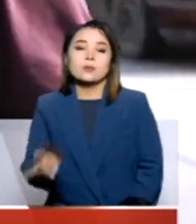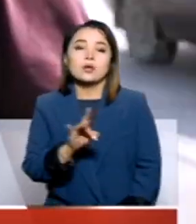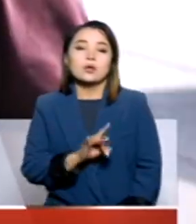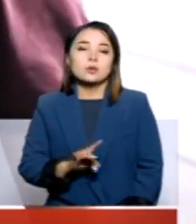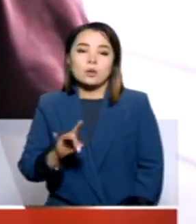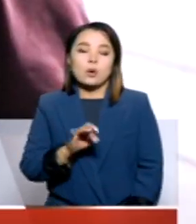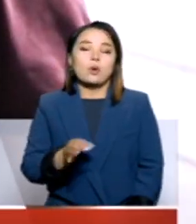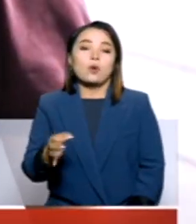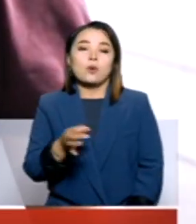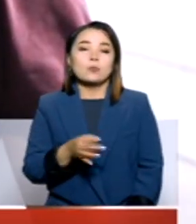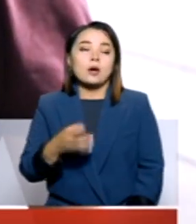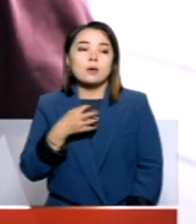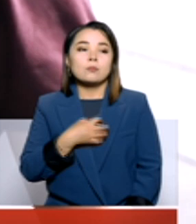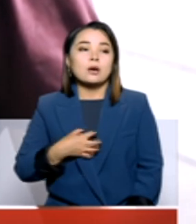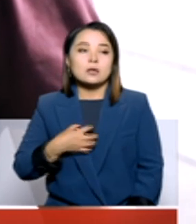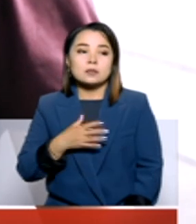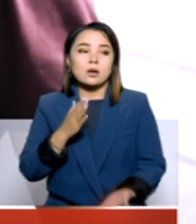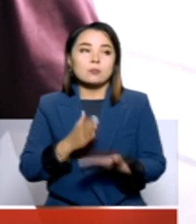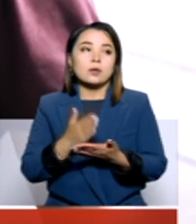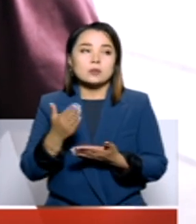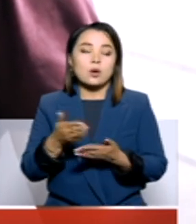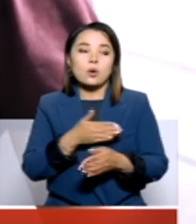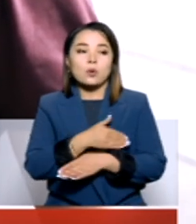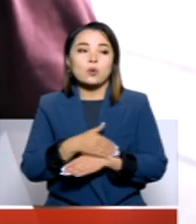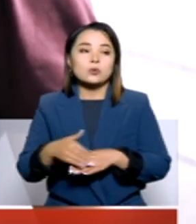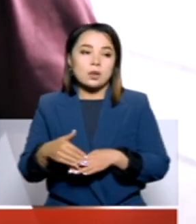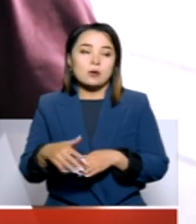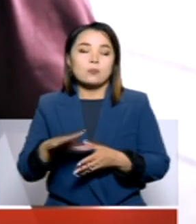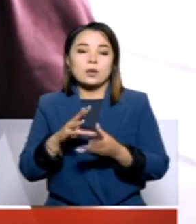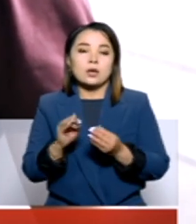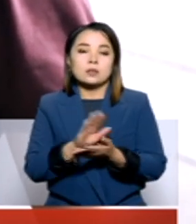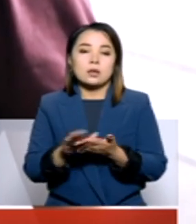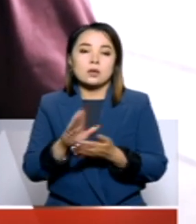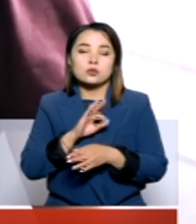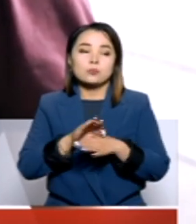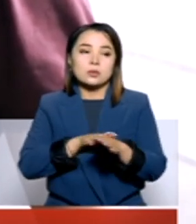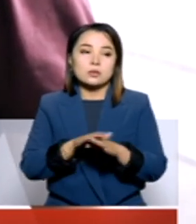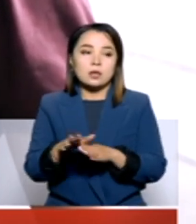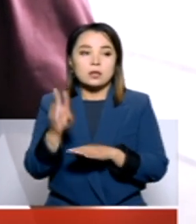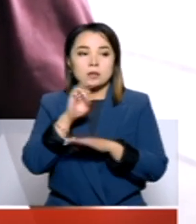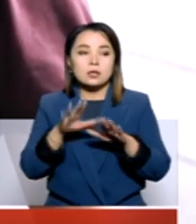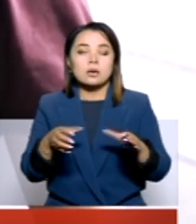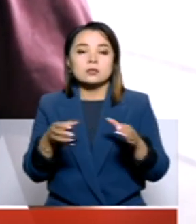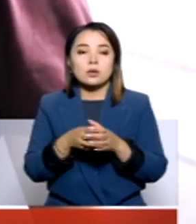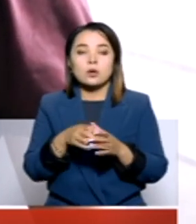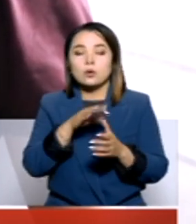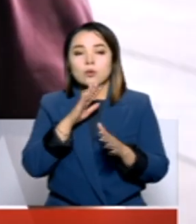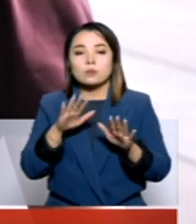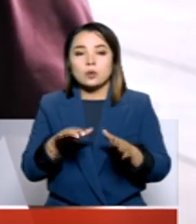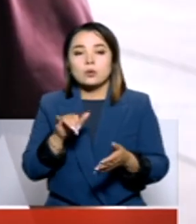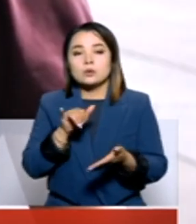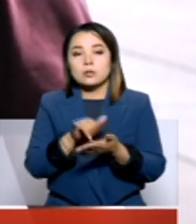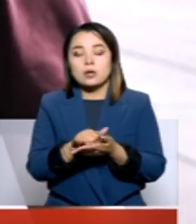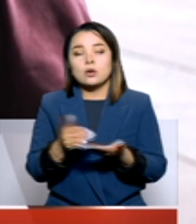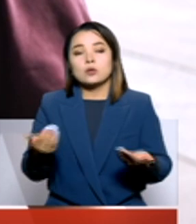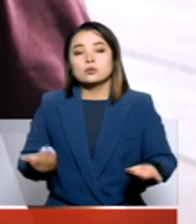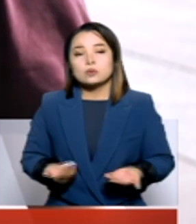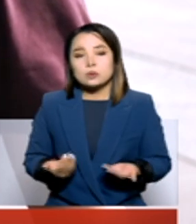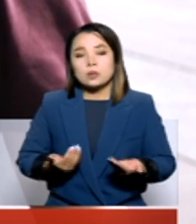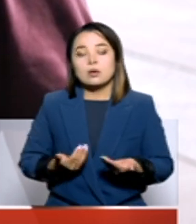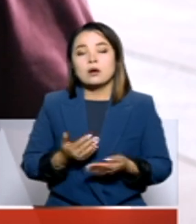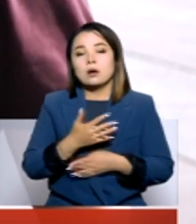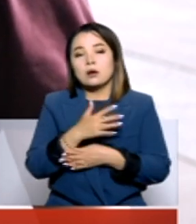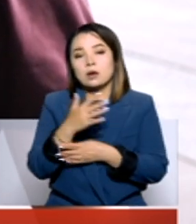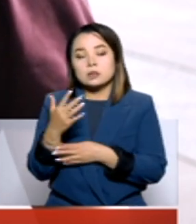Республикалық және облыстық маңызы бар көше бойларында тазалық жұмыстары, елді мекендерде көпшілік орындарда тұрғындардың жеке жайларын